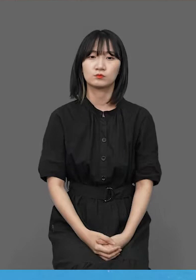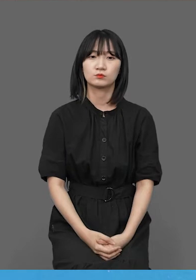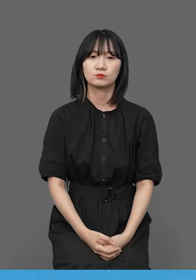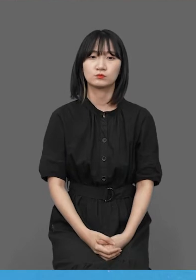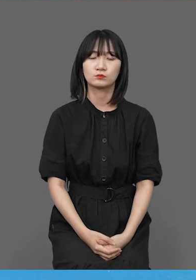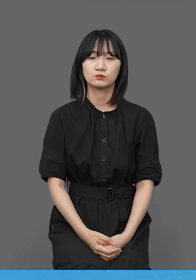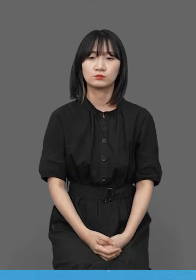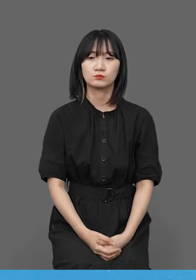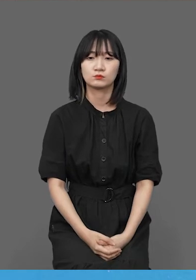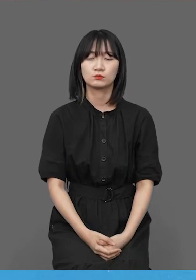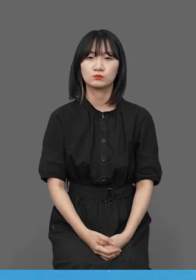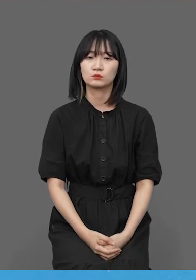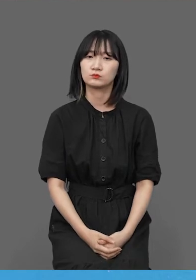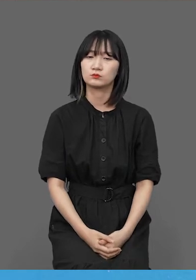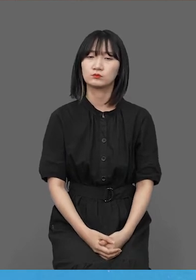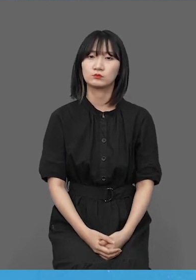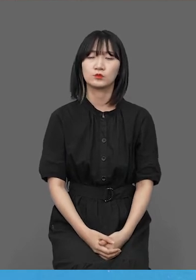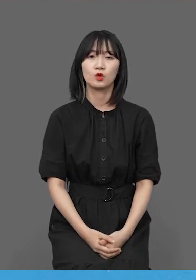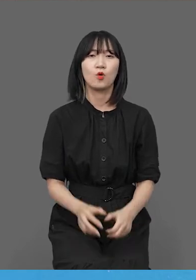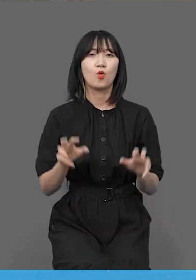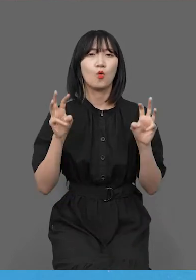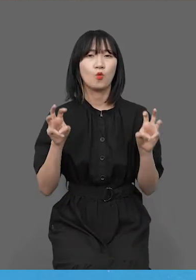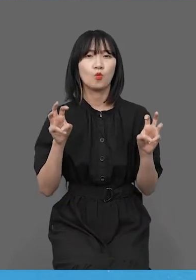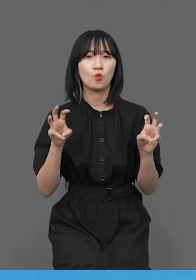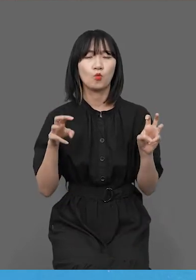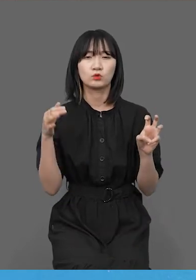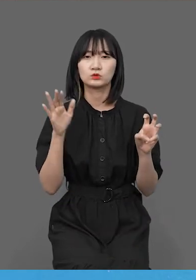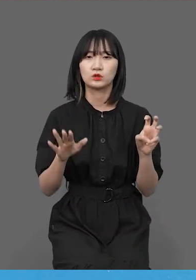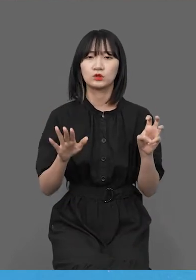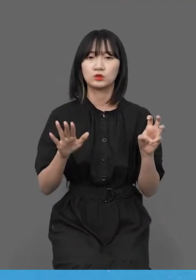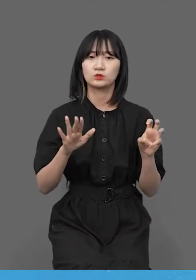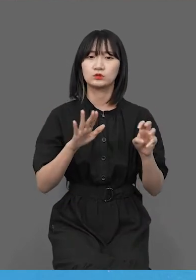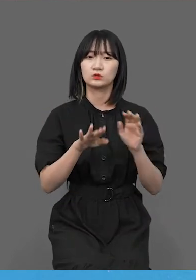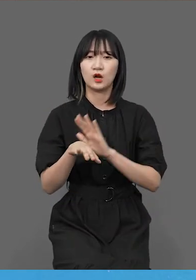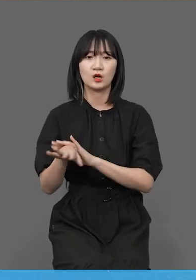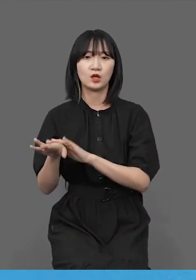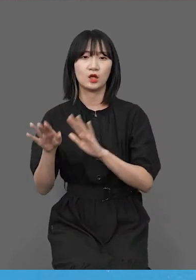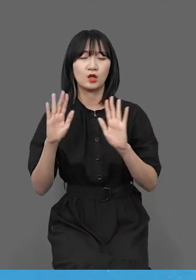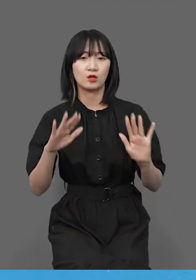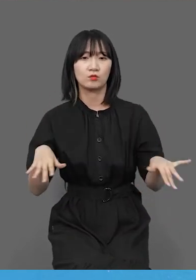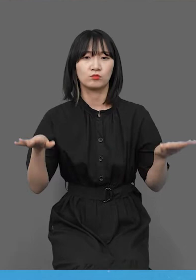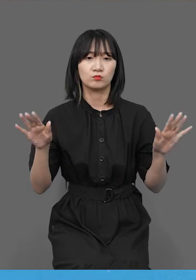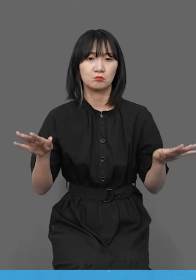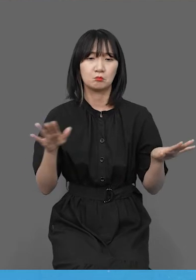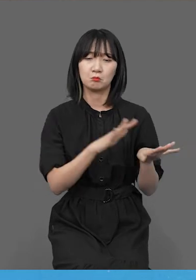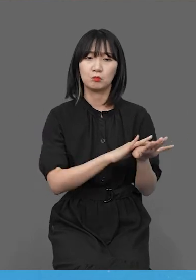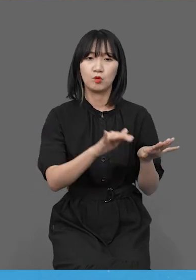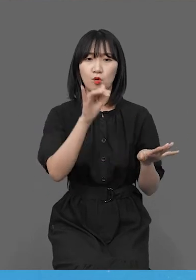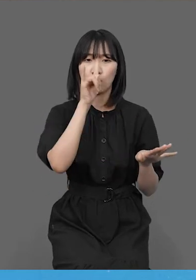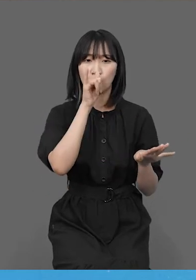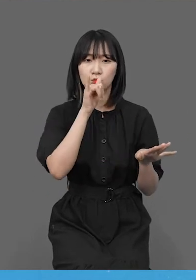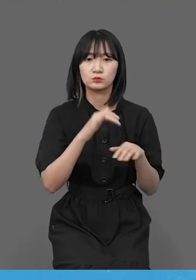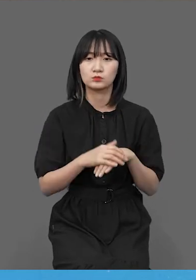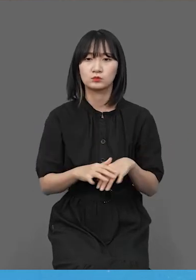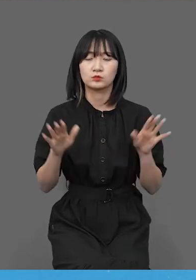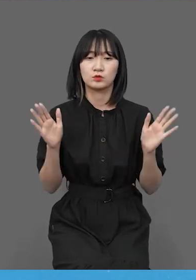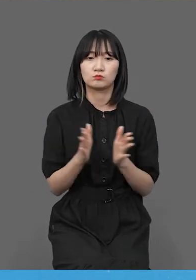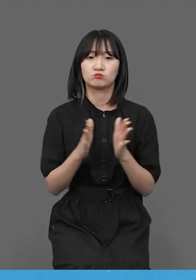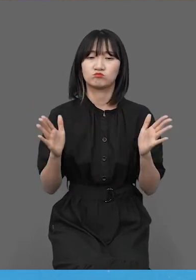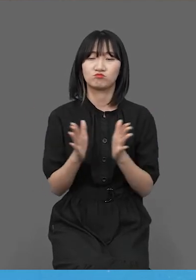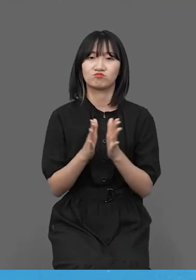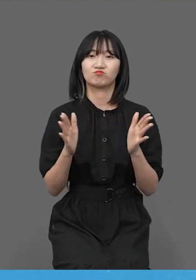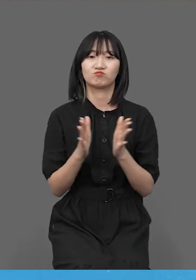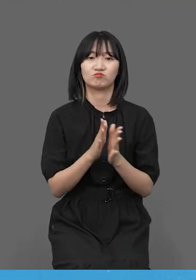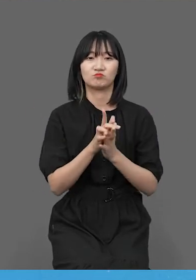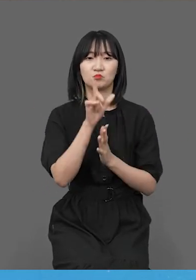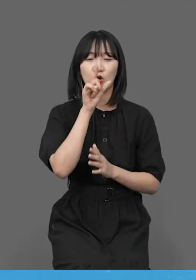지금 아직은 공룡인데 뭐 날개부터 진화가 됐네요. 아래 그림 보니까. 그래서 막 이렇게 날개로 박수 치면서